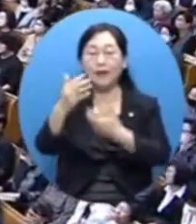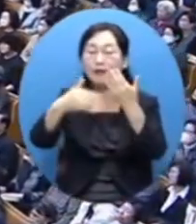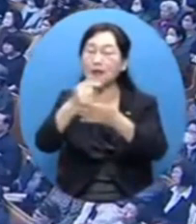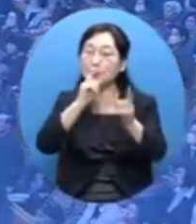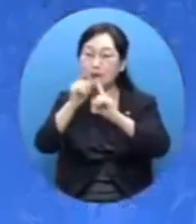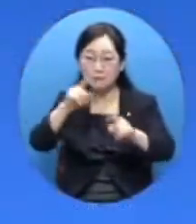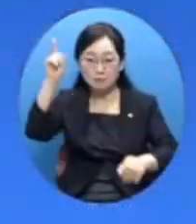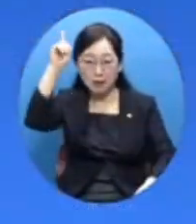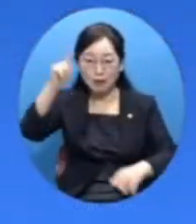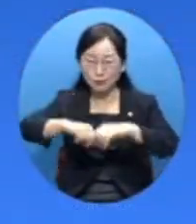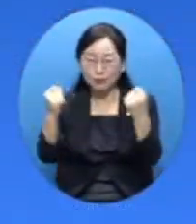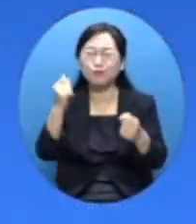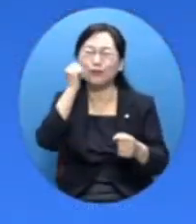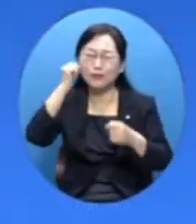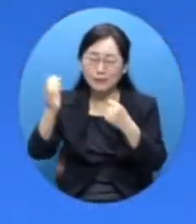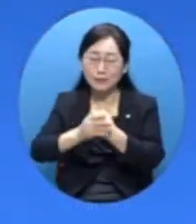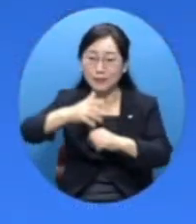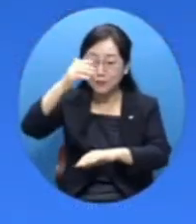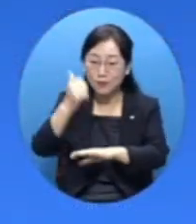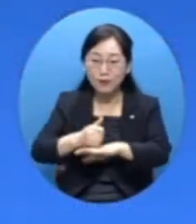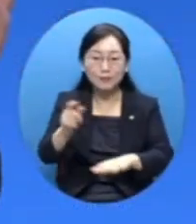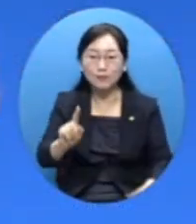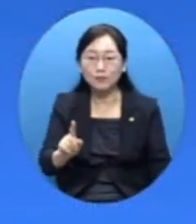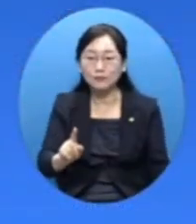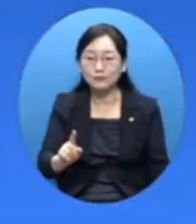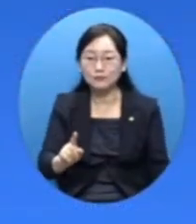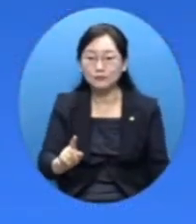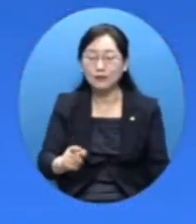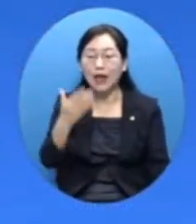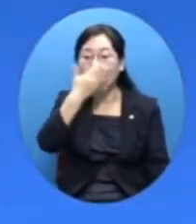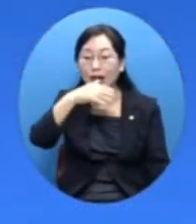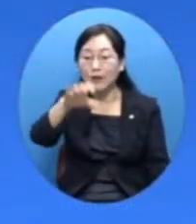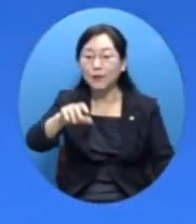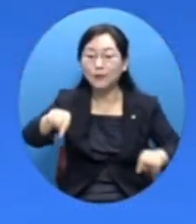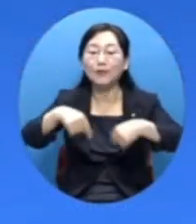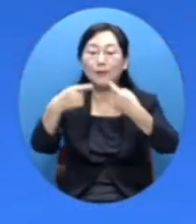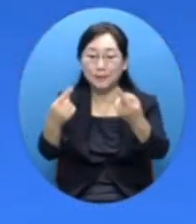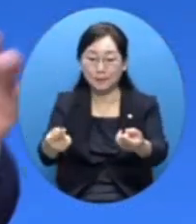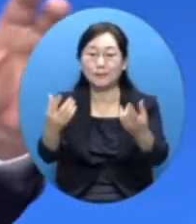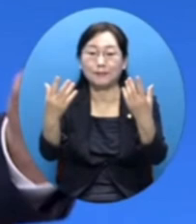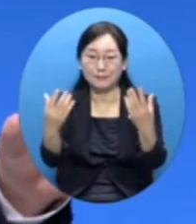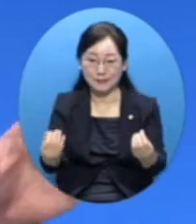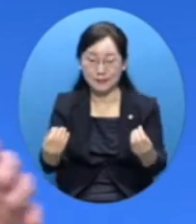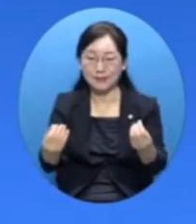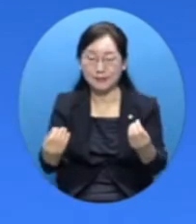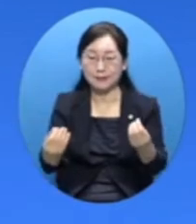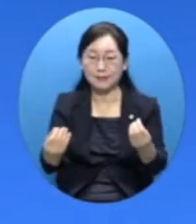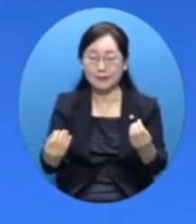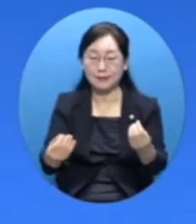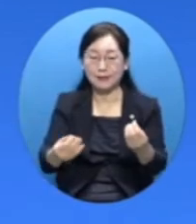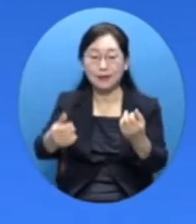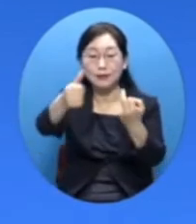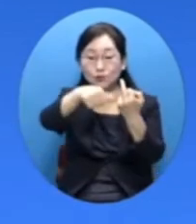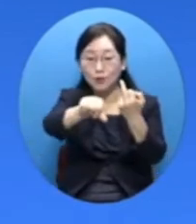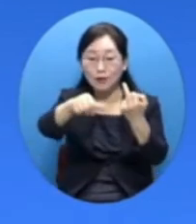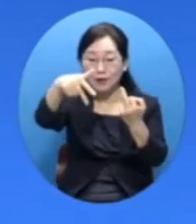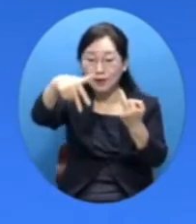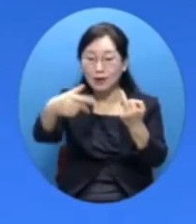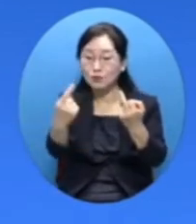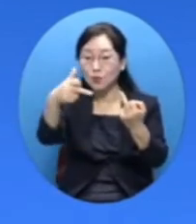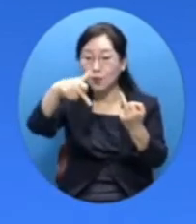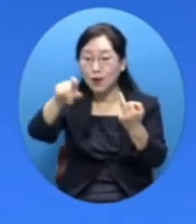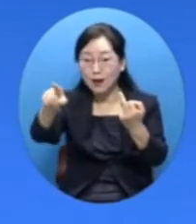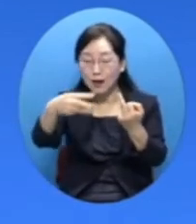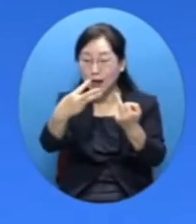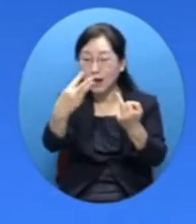온전히 수정하지 못함으로 말미암아 결과적으로 가나안 땅에 들어와서이 조카 로하고